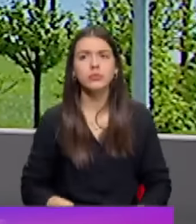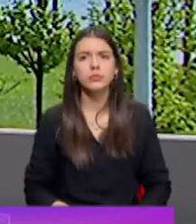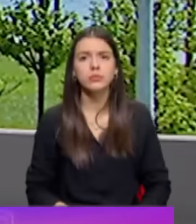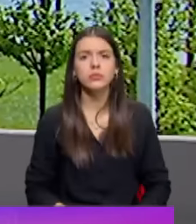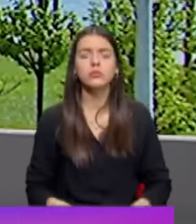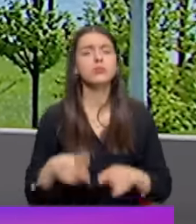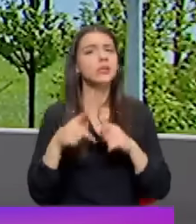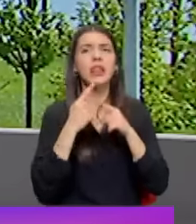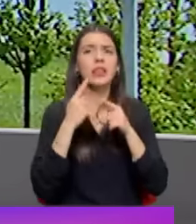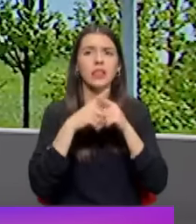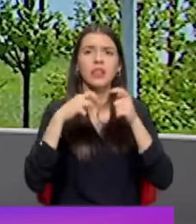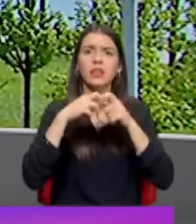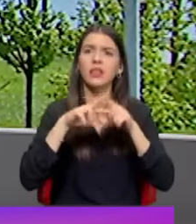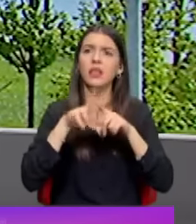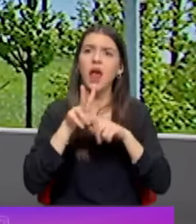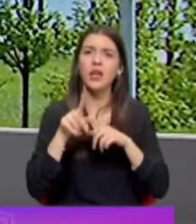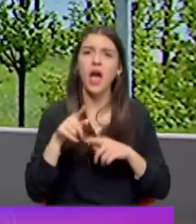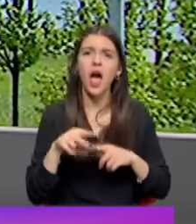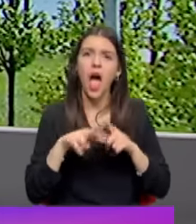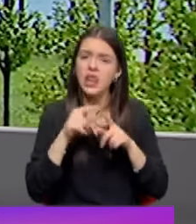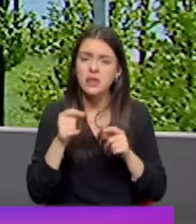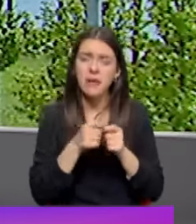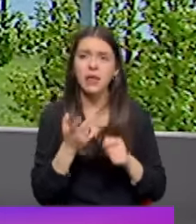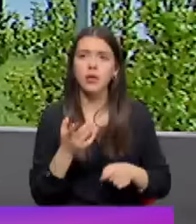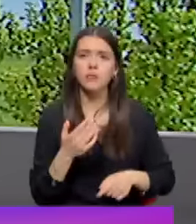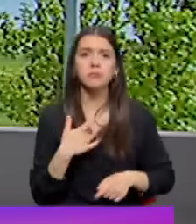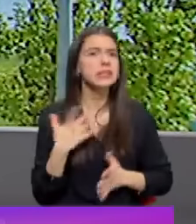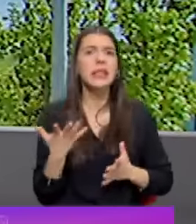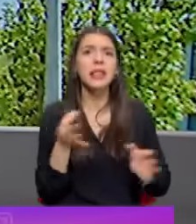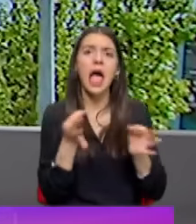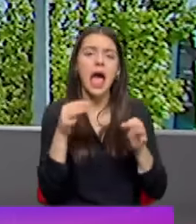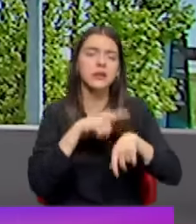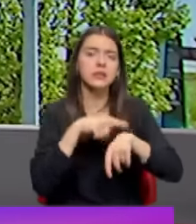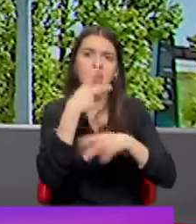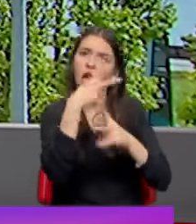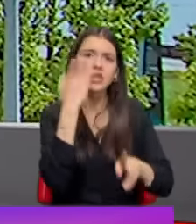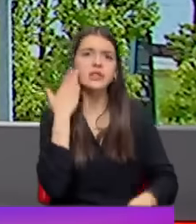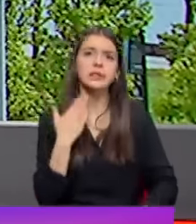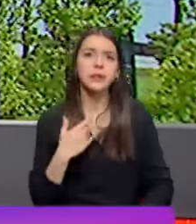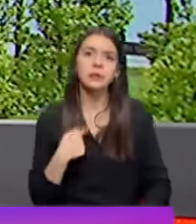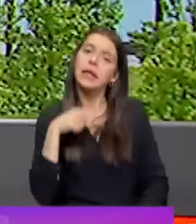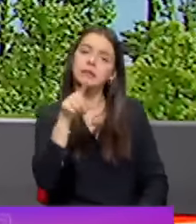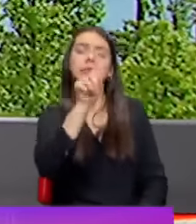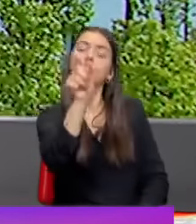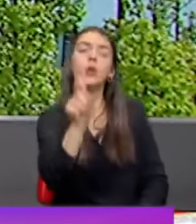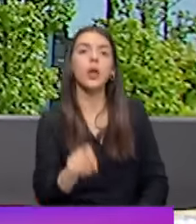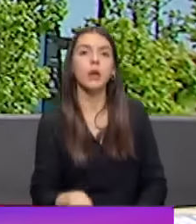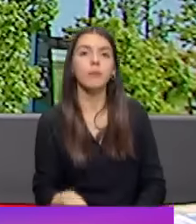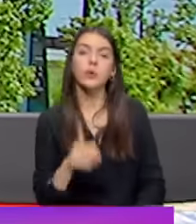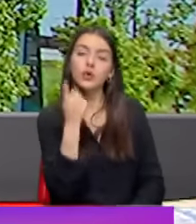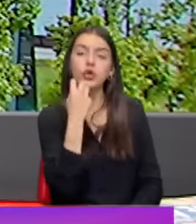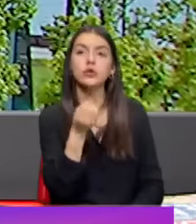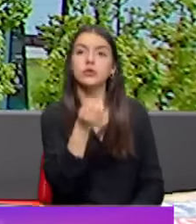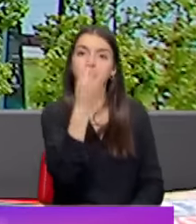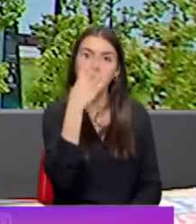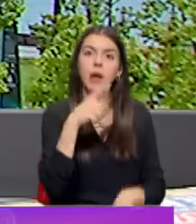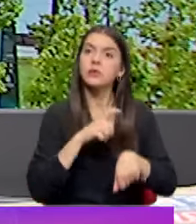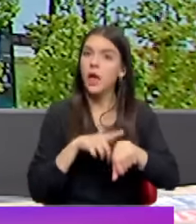Trakyalı Ali Bey, neden bizi daha erken saatte açıp izlemiyorsunuz? Ben de size böyle bir soru sorayım. Dün sabah